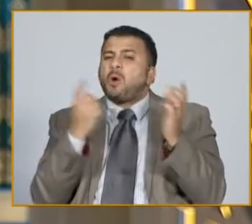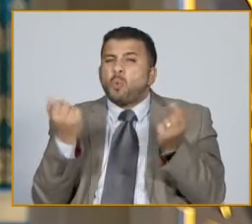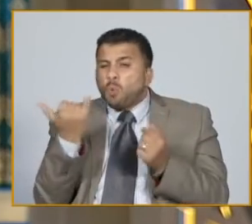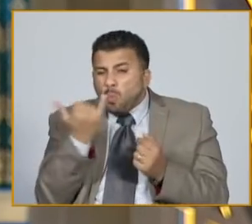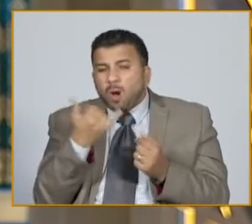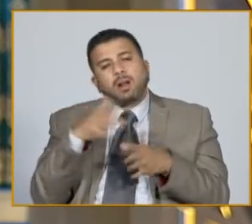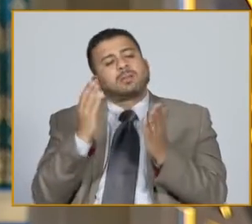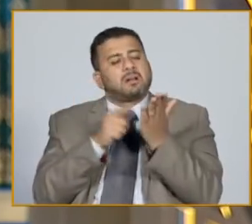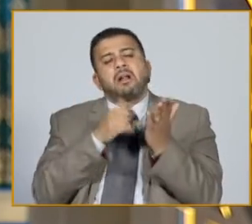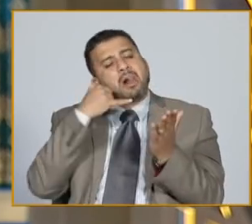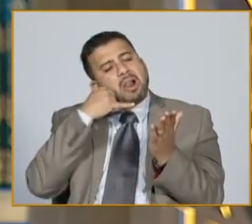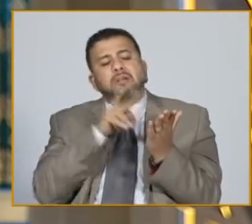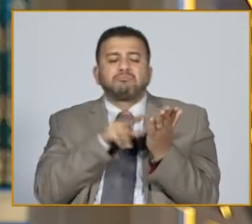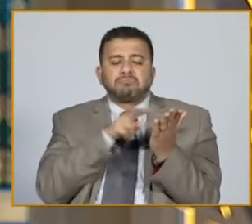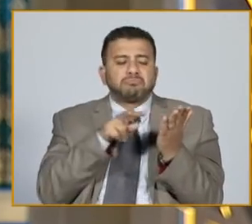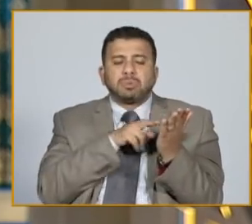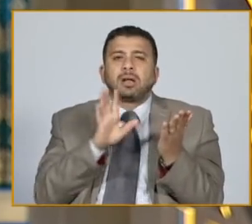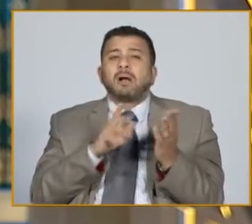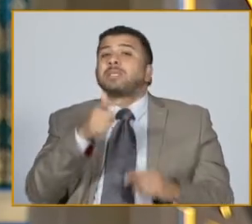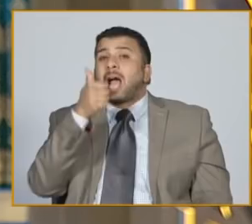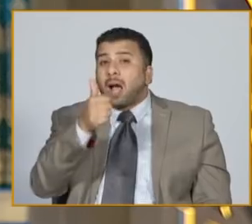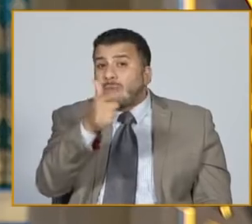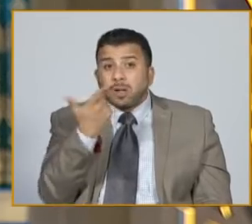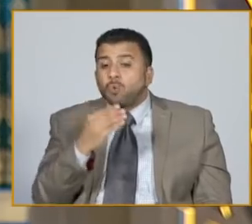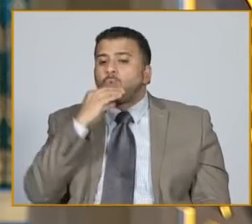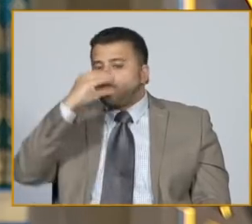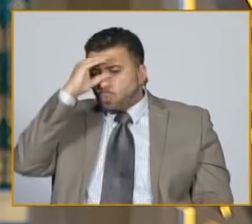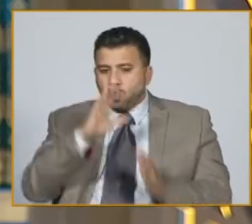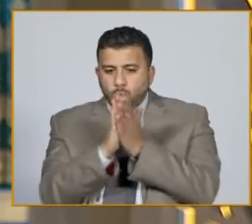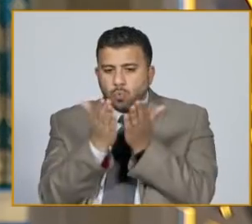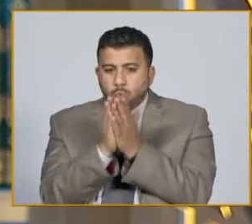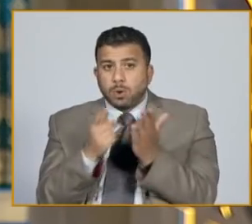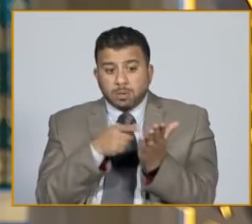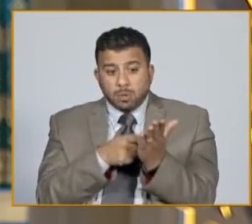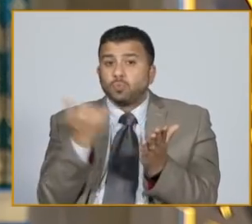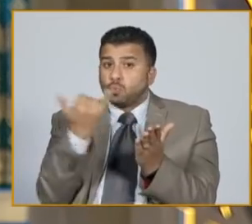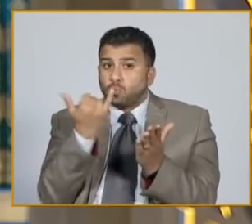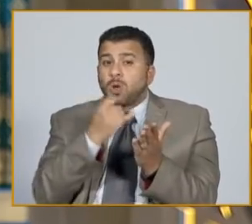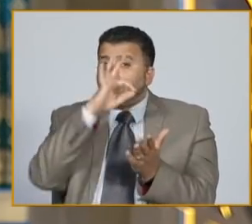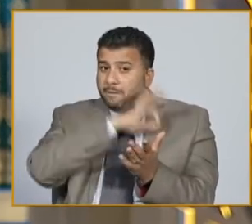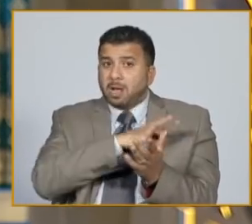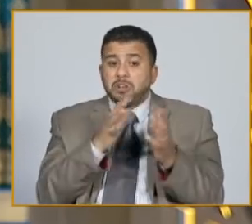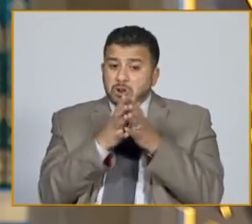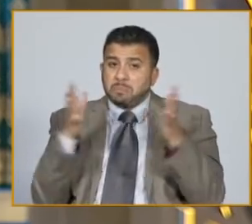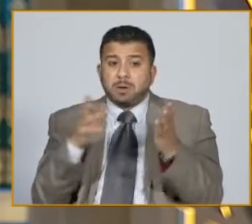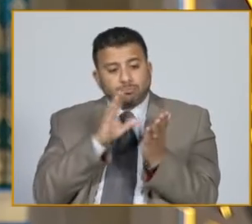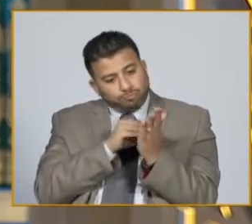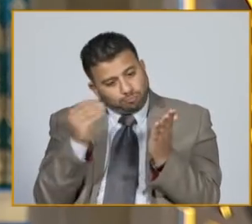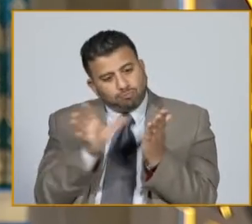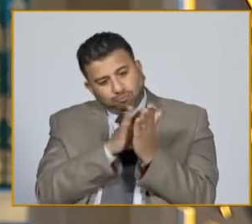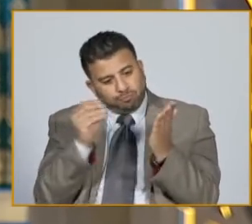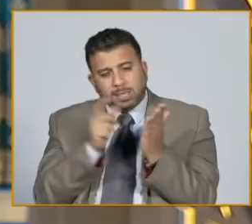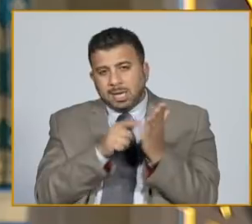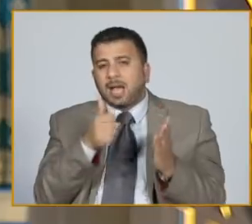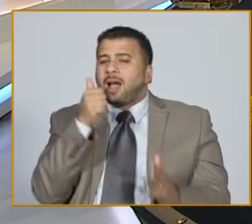عبادة، القراءة والنظر في آيات الله، وأيضا هذا المصحف له قدسية وله مكانة، ولذلك الإنسان يفعل